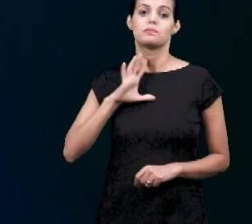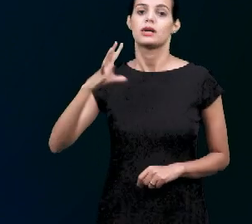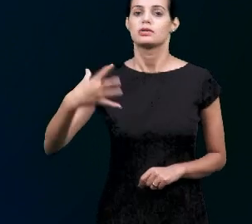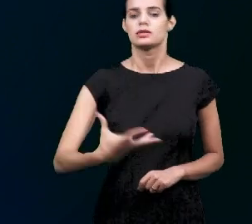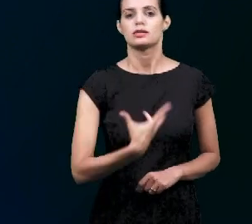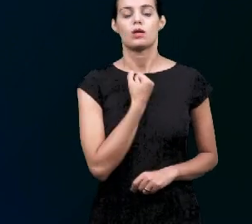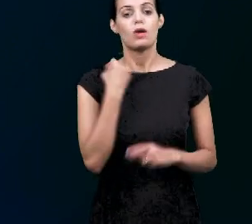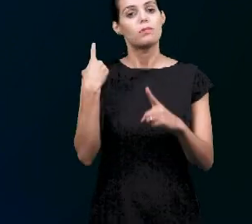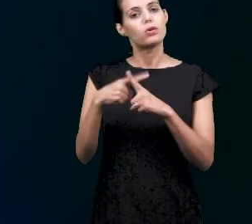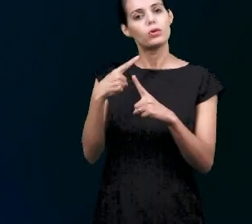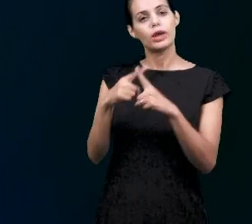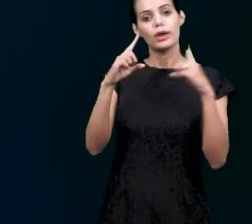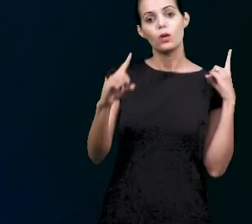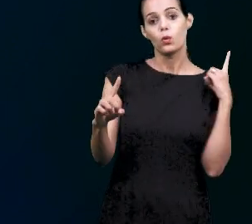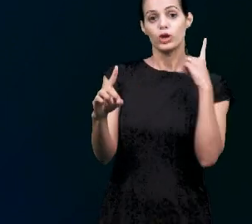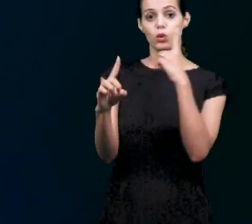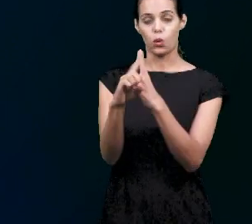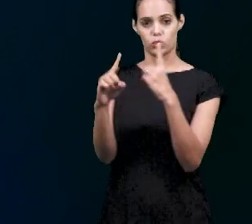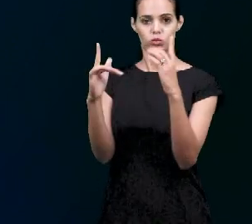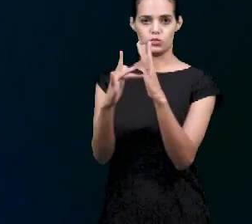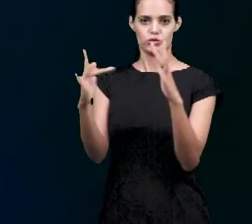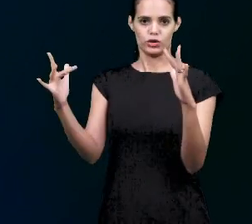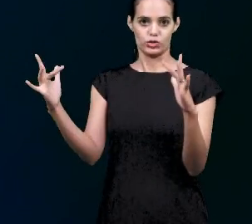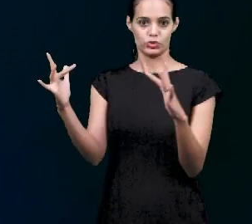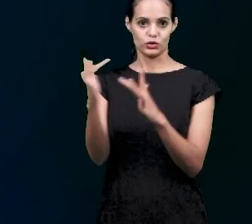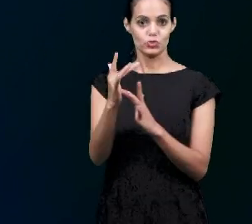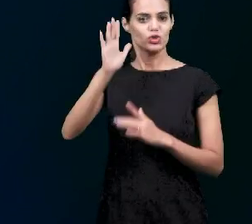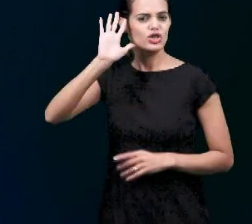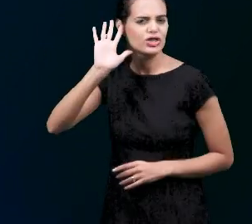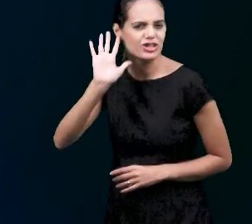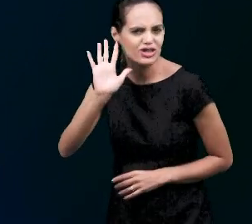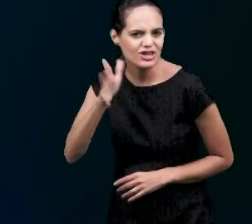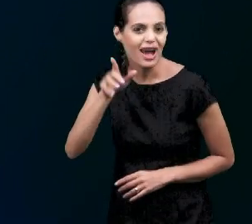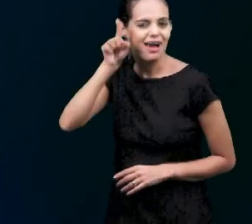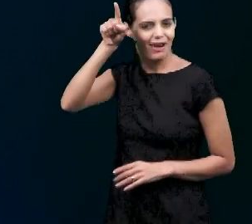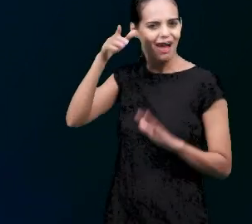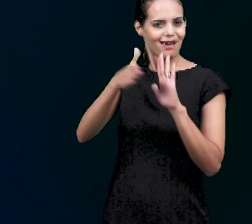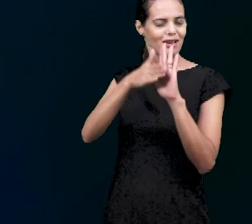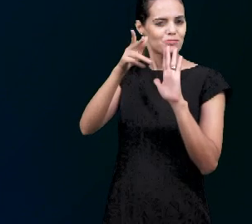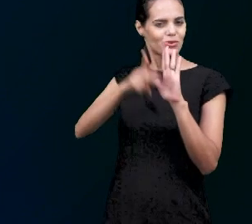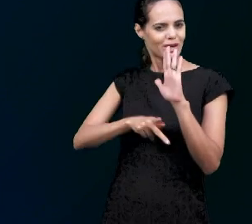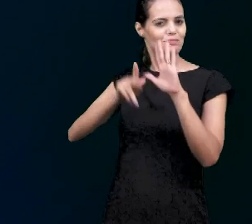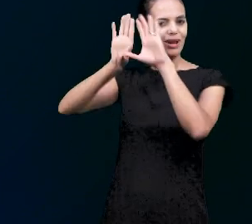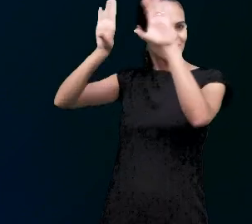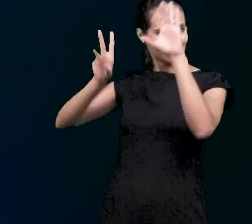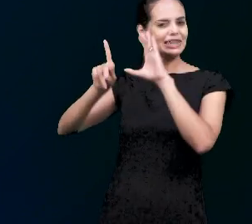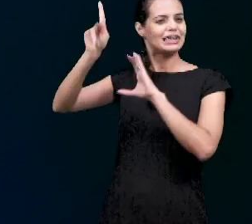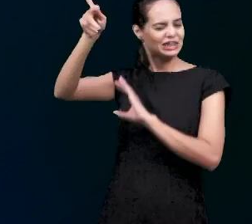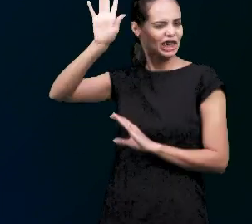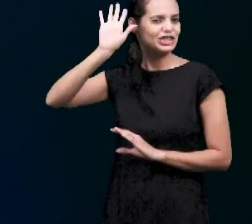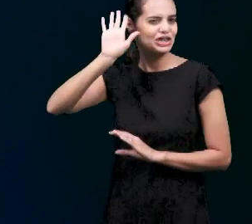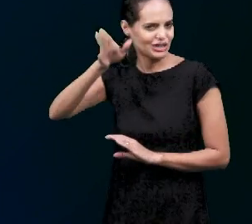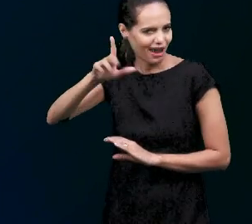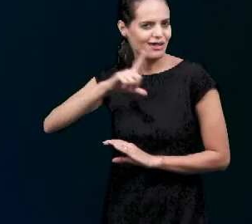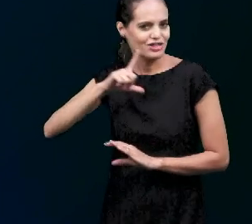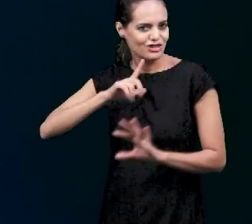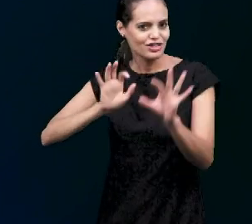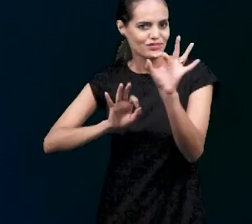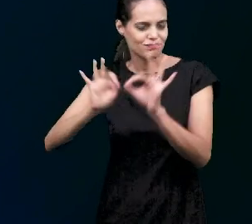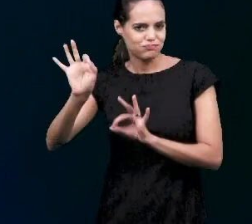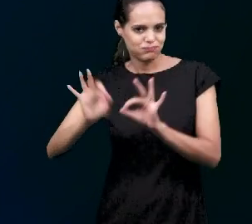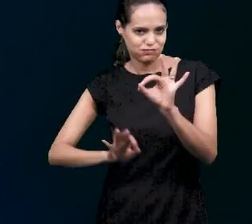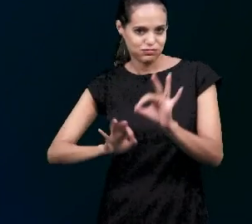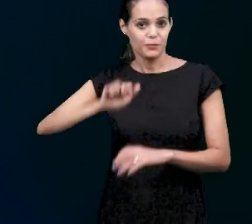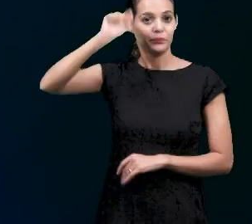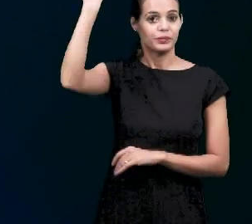B, expliquer. Comme il est écrit, le texte de Jean, chapitre 4, verset